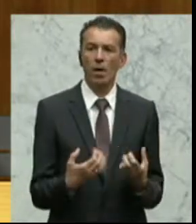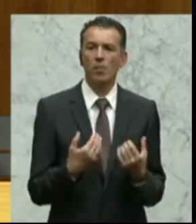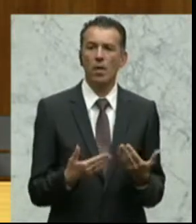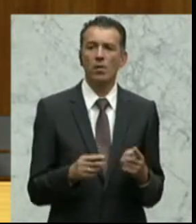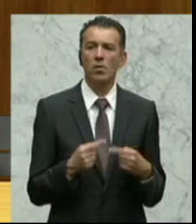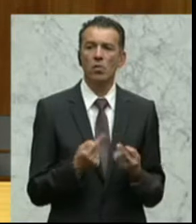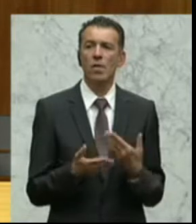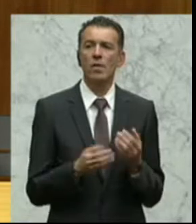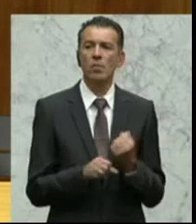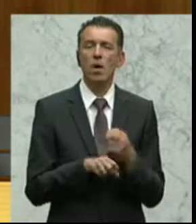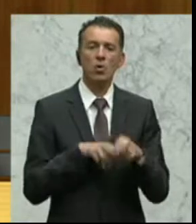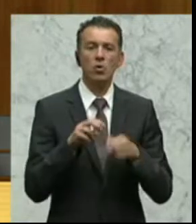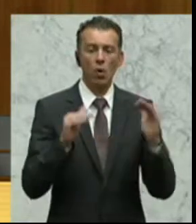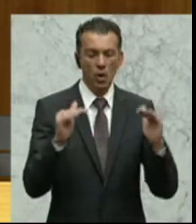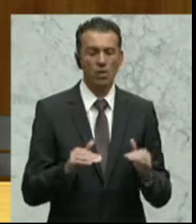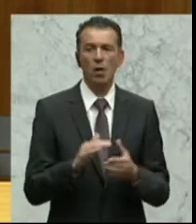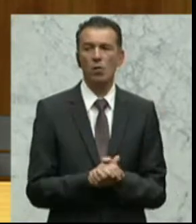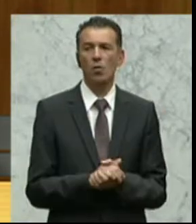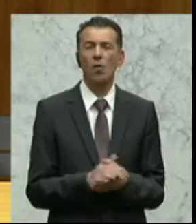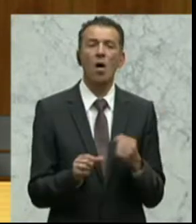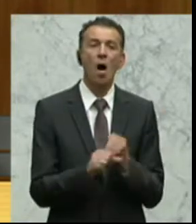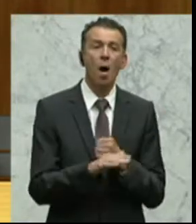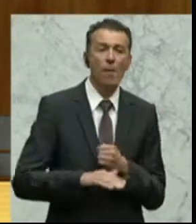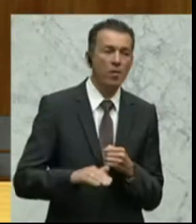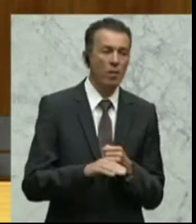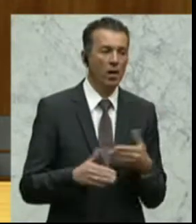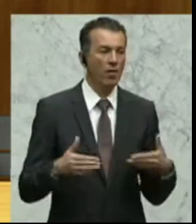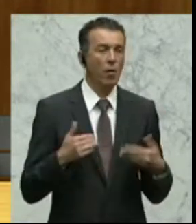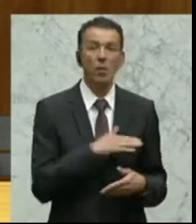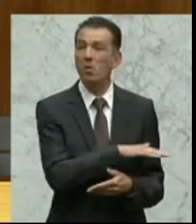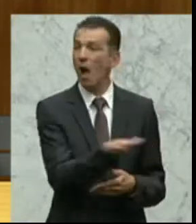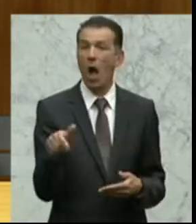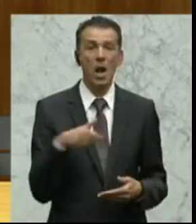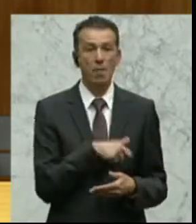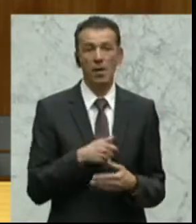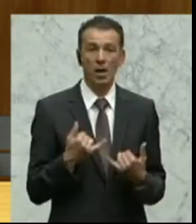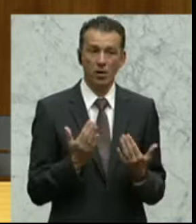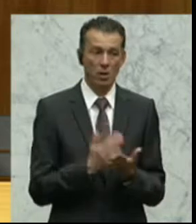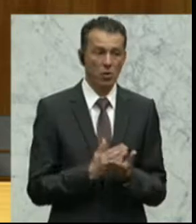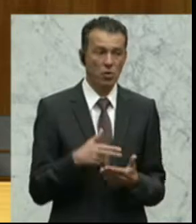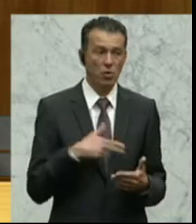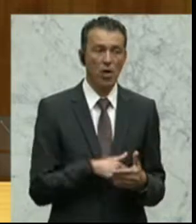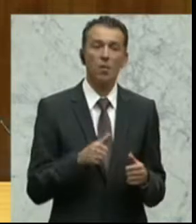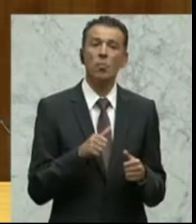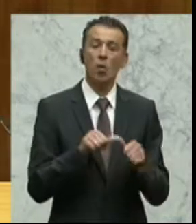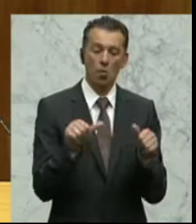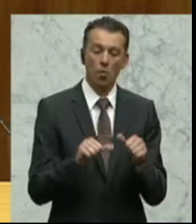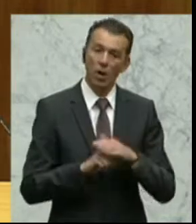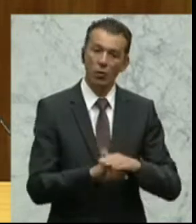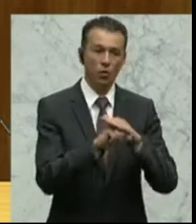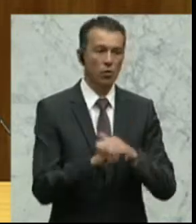der Steuersenkungsbereich im Arbeitsbereich. Es freut mich, dass alle Fraktionen in der Zwischenzeit das SPÖ-Modell unterstützen, nämlich die Senkung